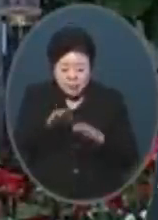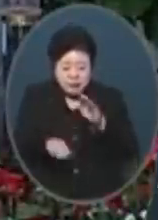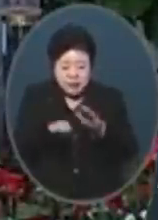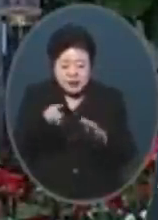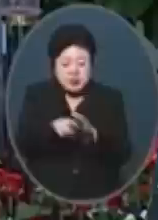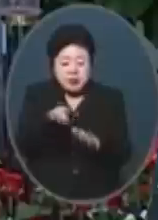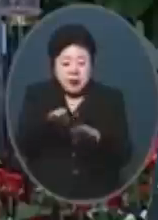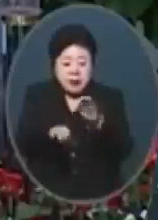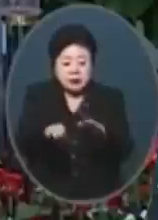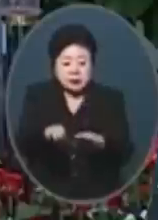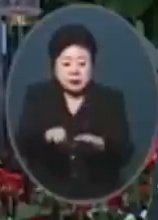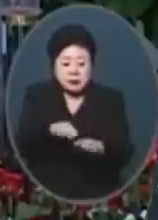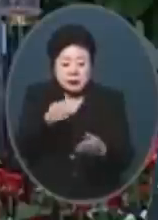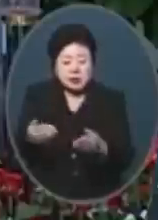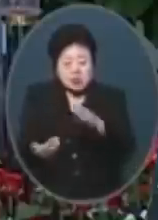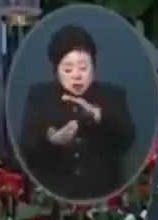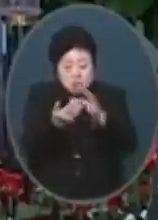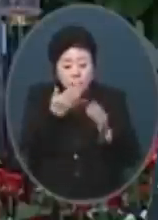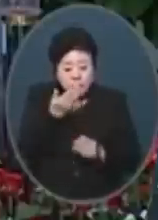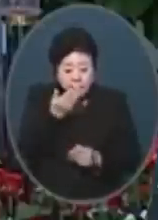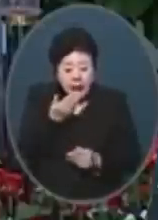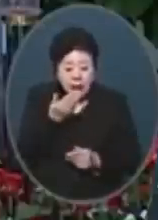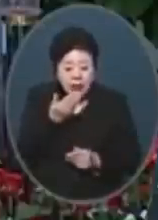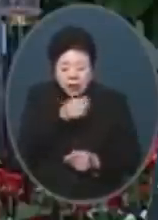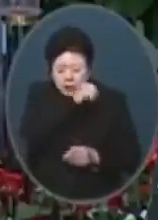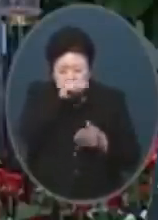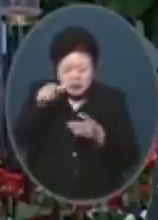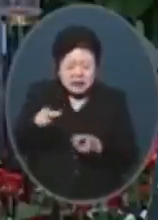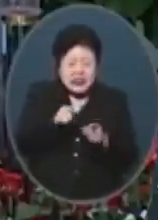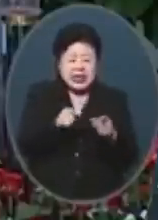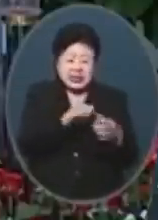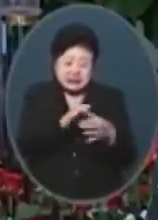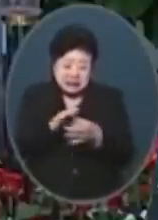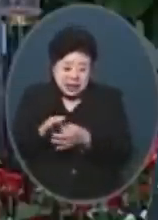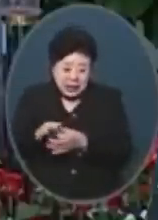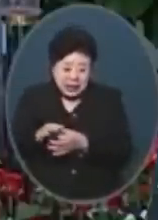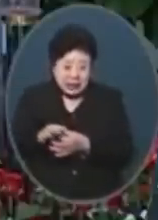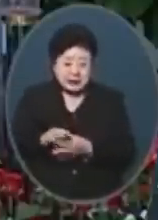일을 성취할 수 있게 되는 것입니다. 인생을